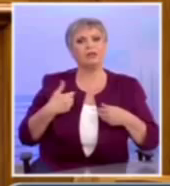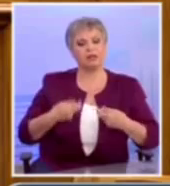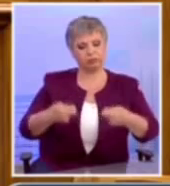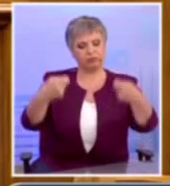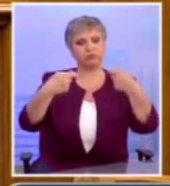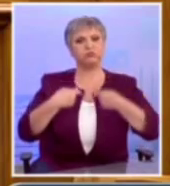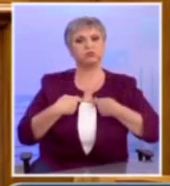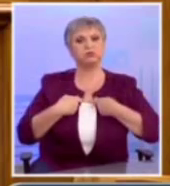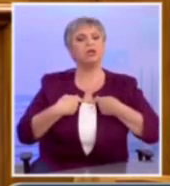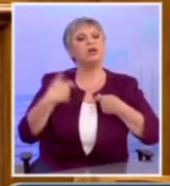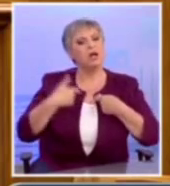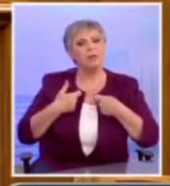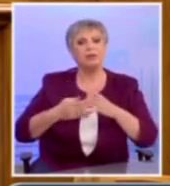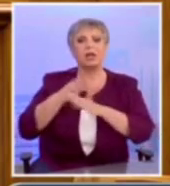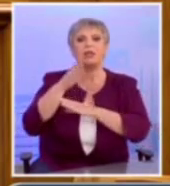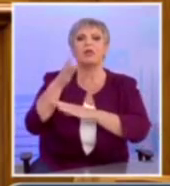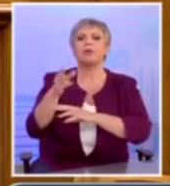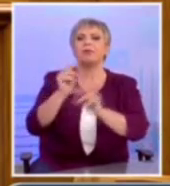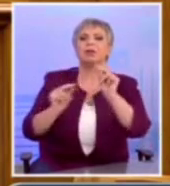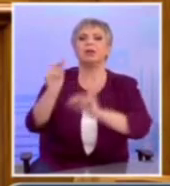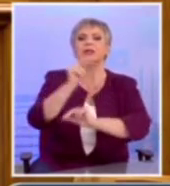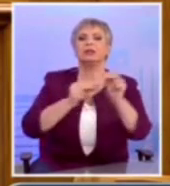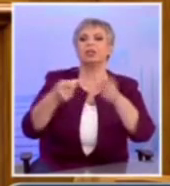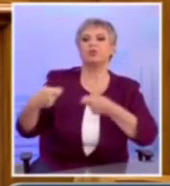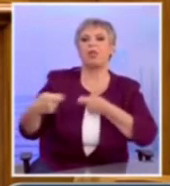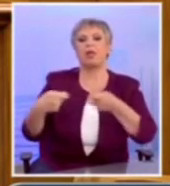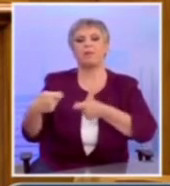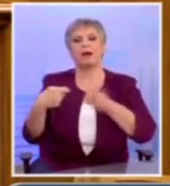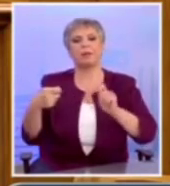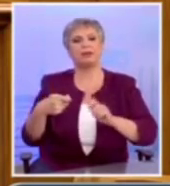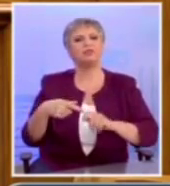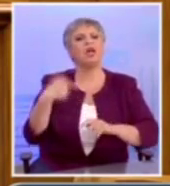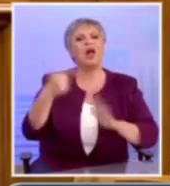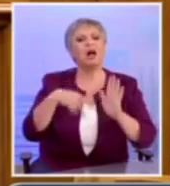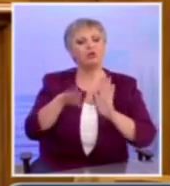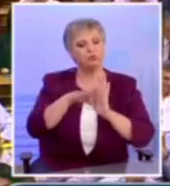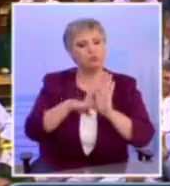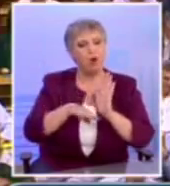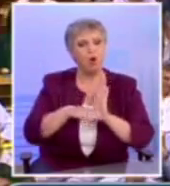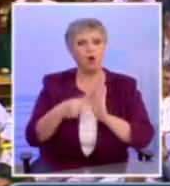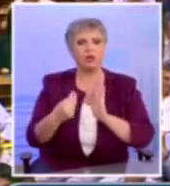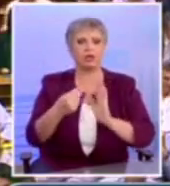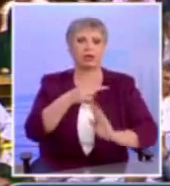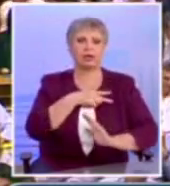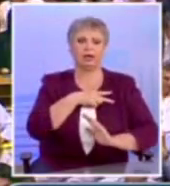ισχυρά χαρτιά, να μπορούμε να διαπραγματευτούμε με καλούς όρους. Θέλω να σας διαβάσω